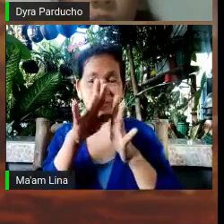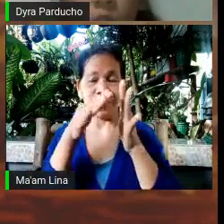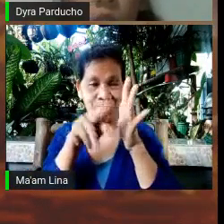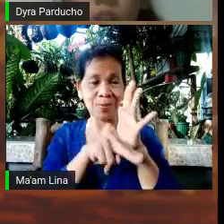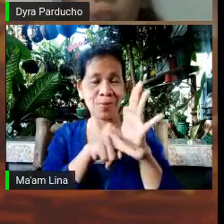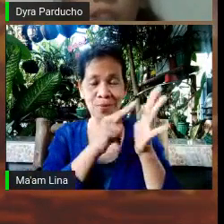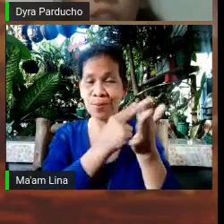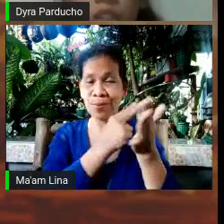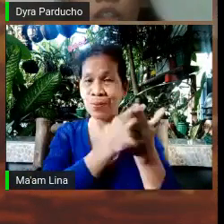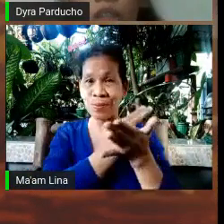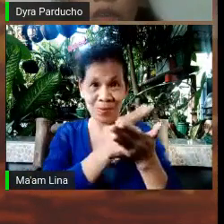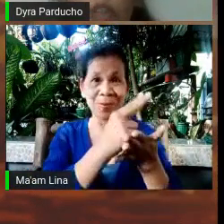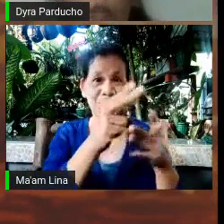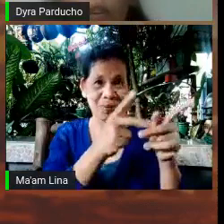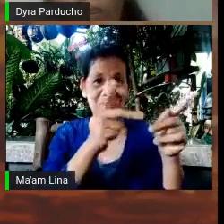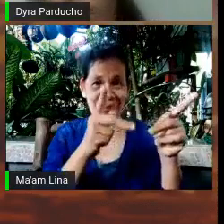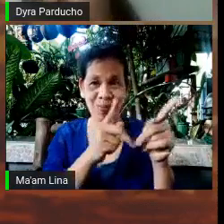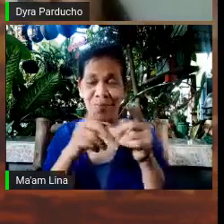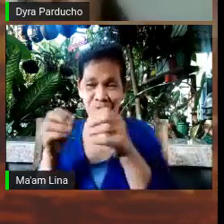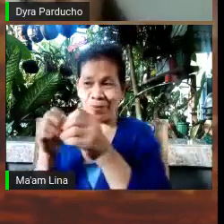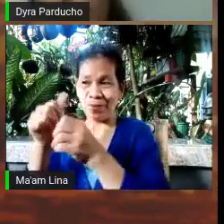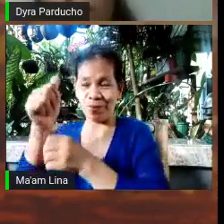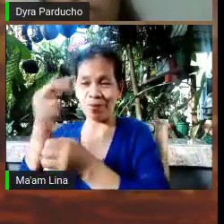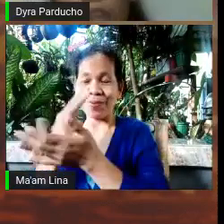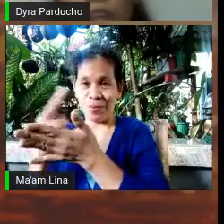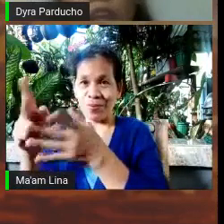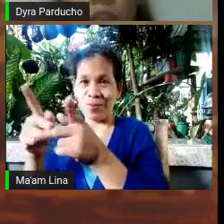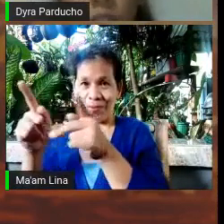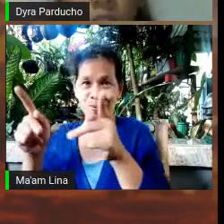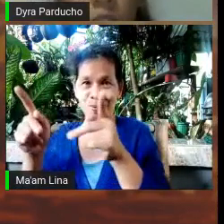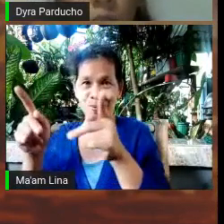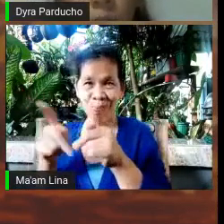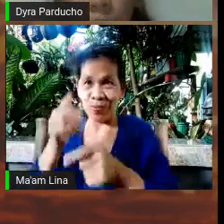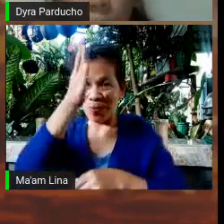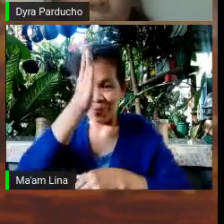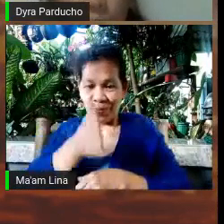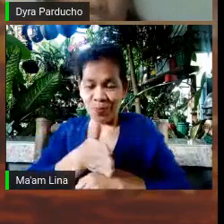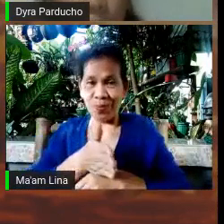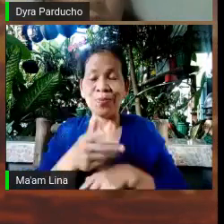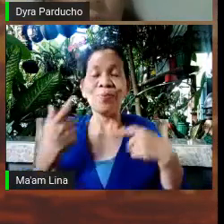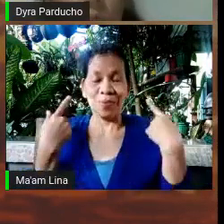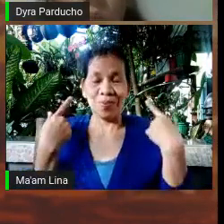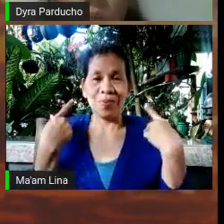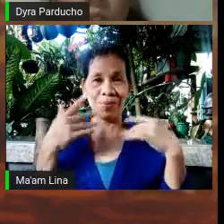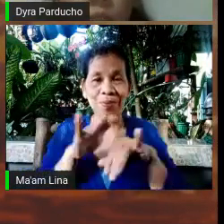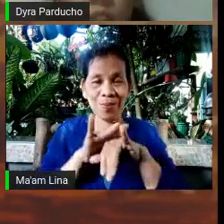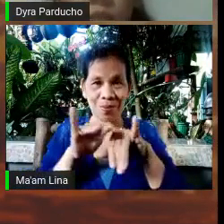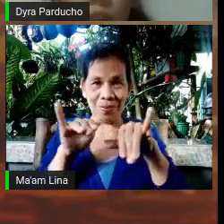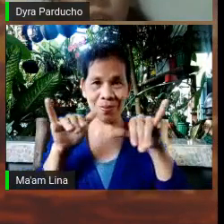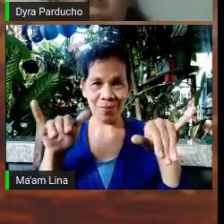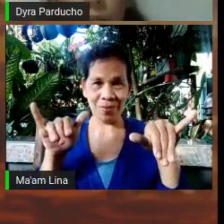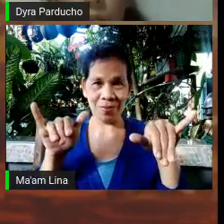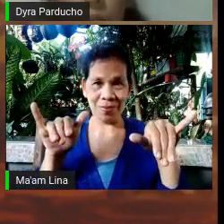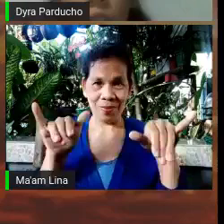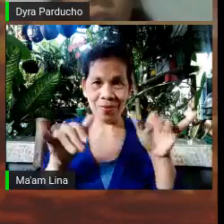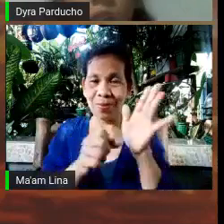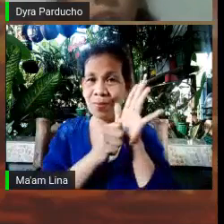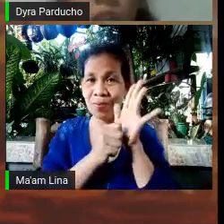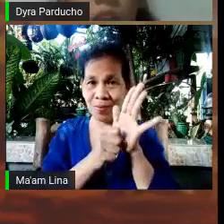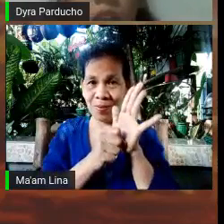sa holy place at sa most holy place ay siya rin pong sumisimbolo rin